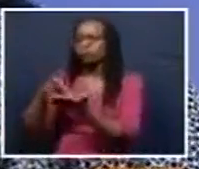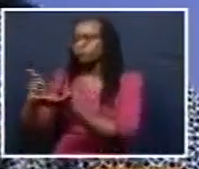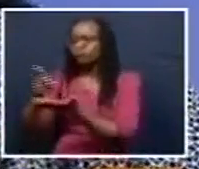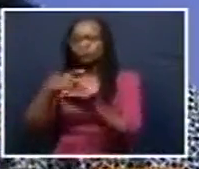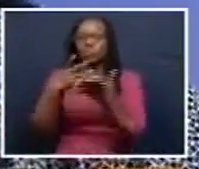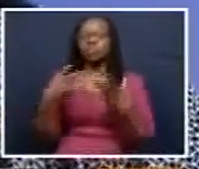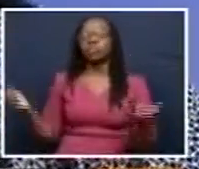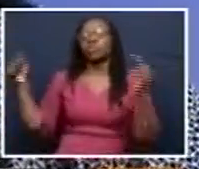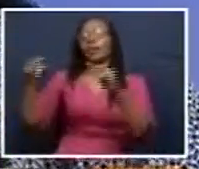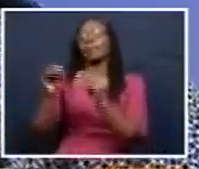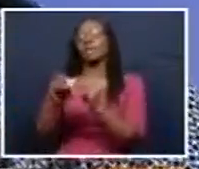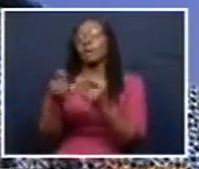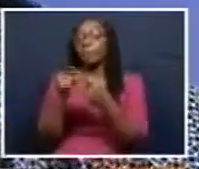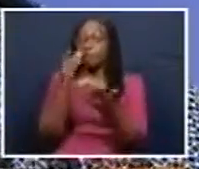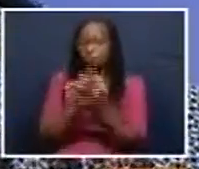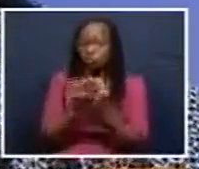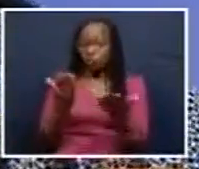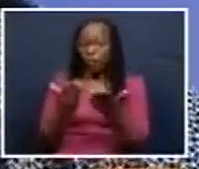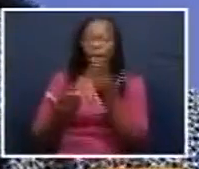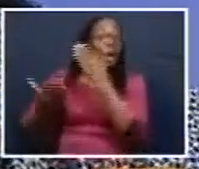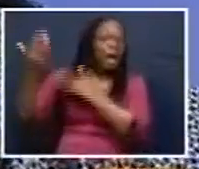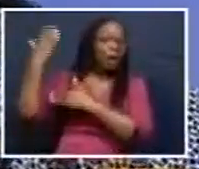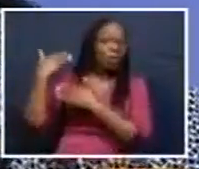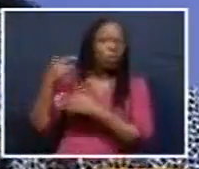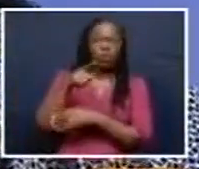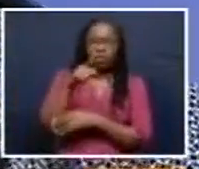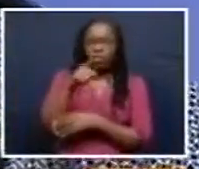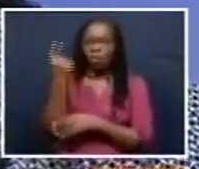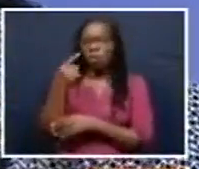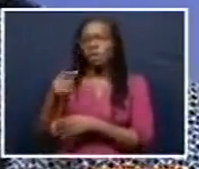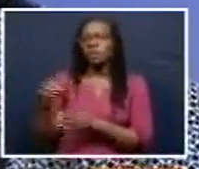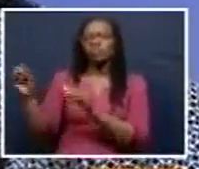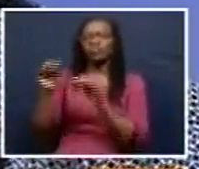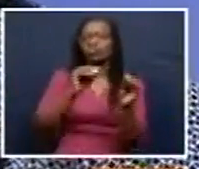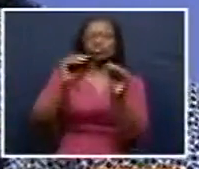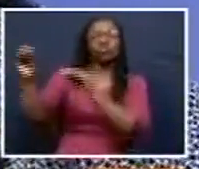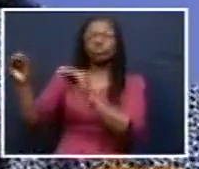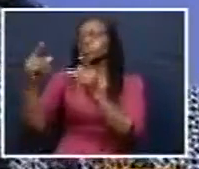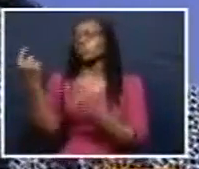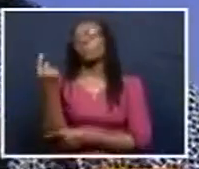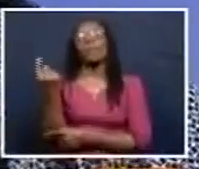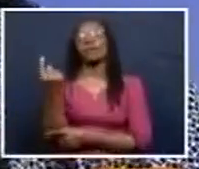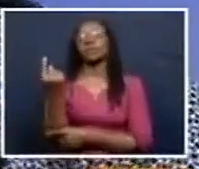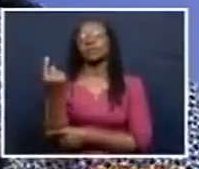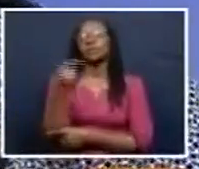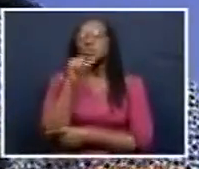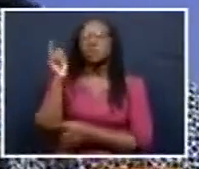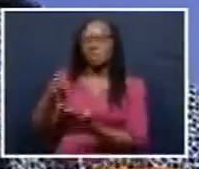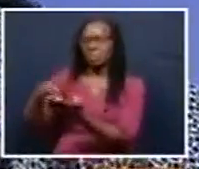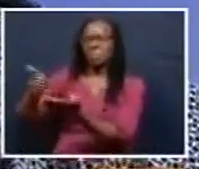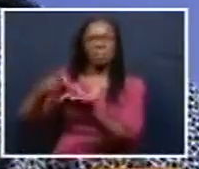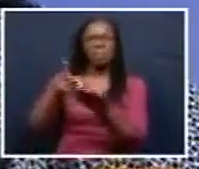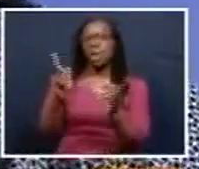wa mambo zamani, bora utembee Kenya mzima na uuze sera zako. Hiyo